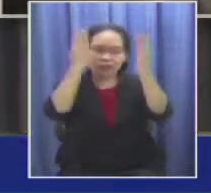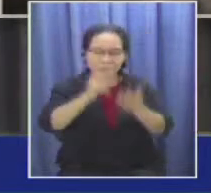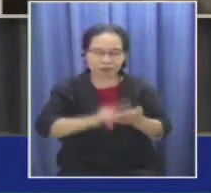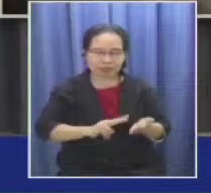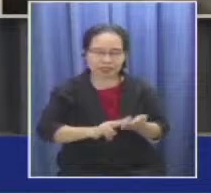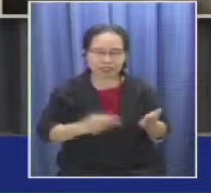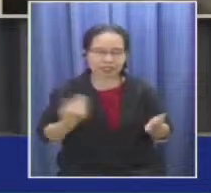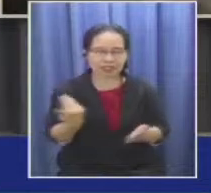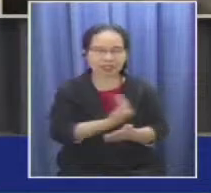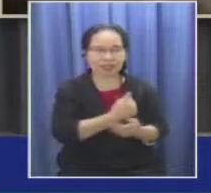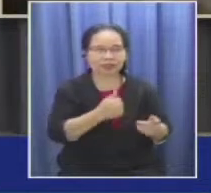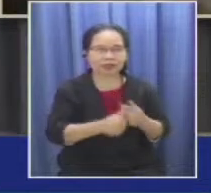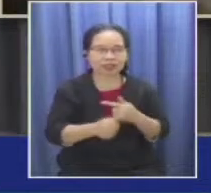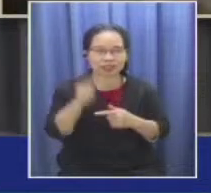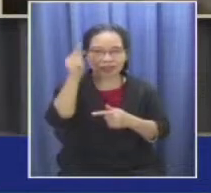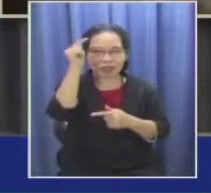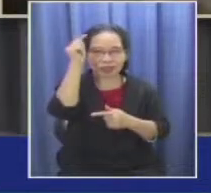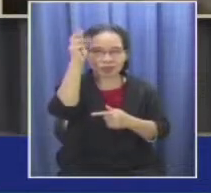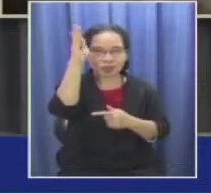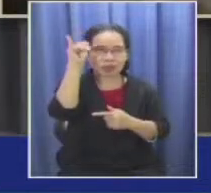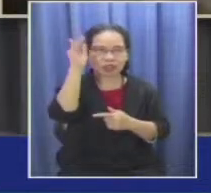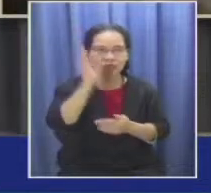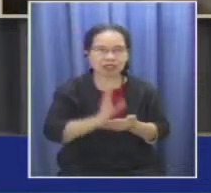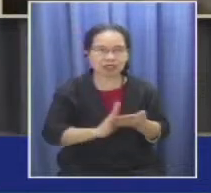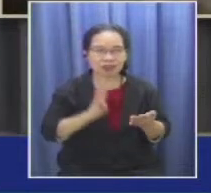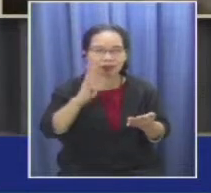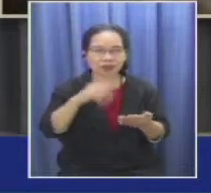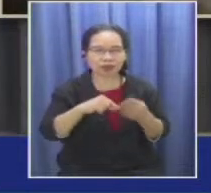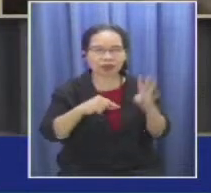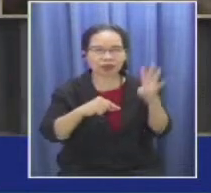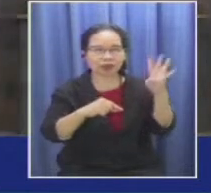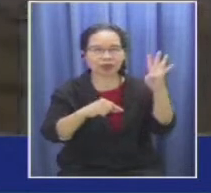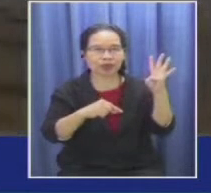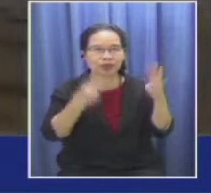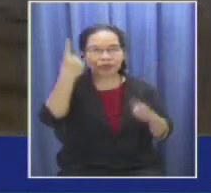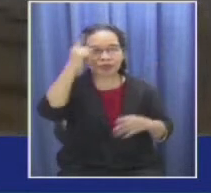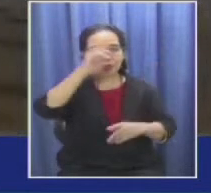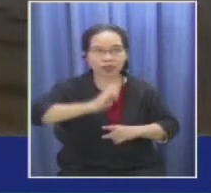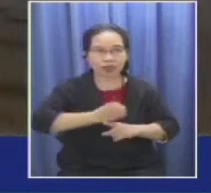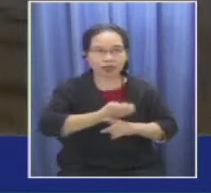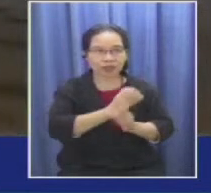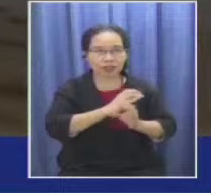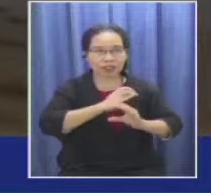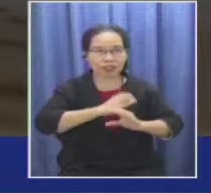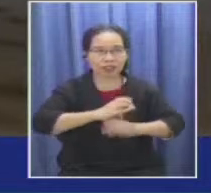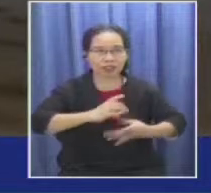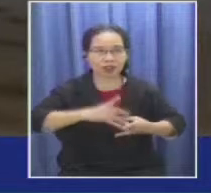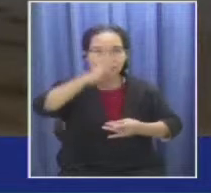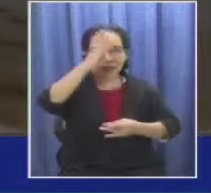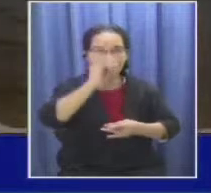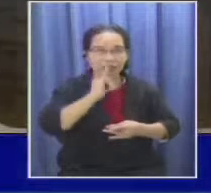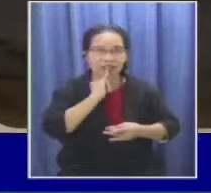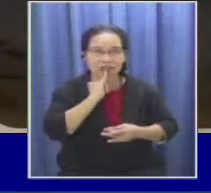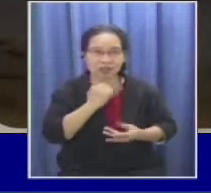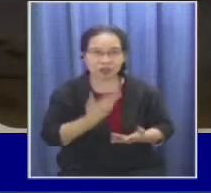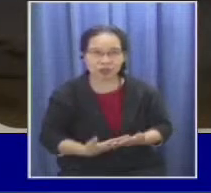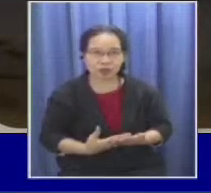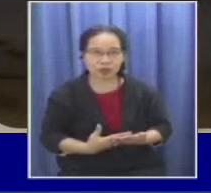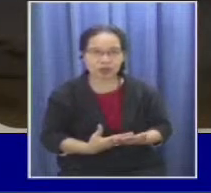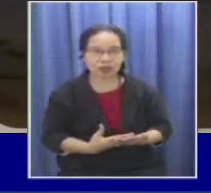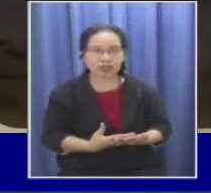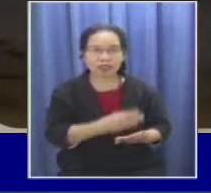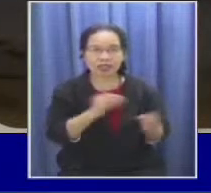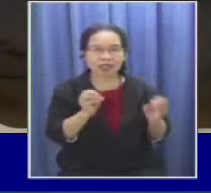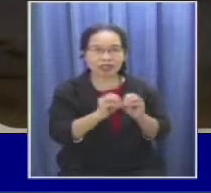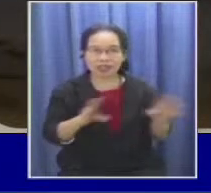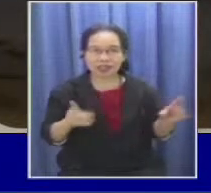ɛdaase sɛ ba didie mu a Oma ye na we Nyankopon so wase we didie